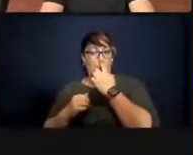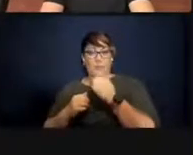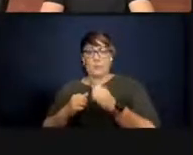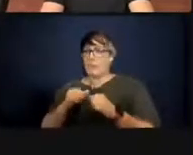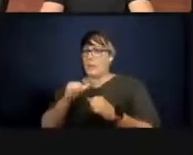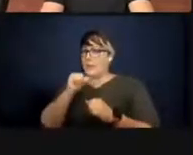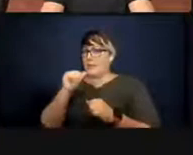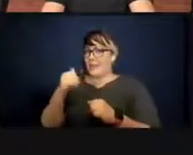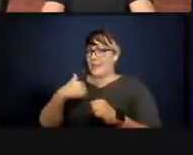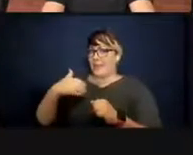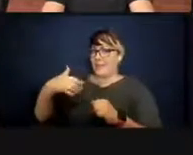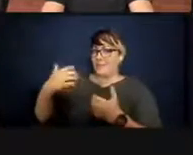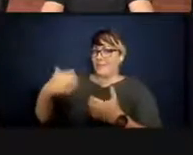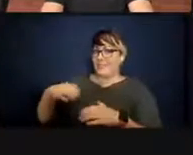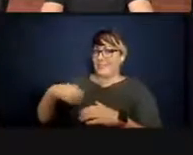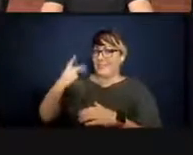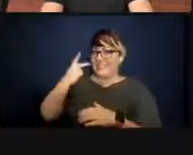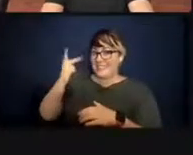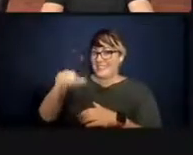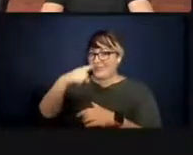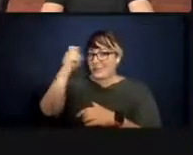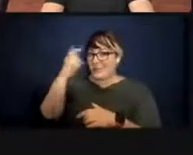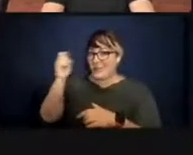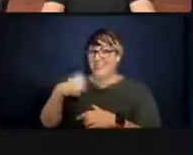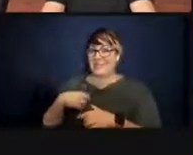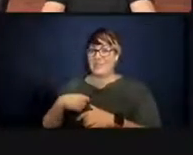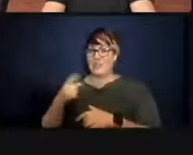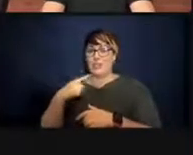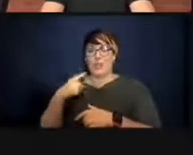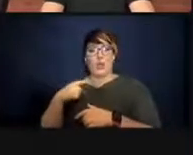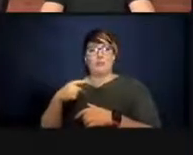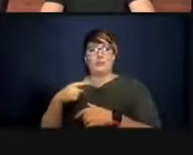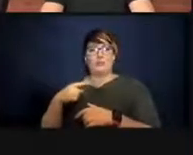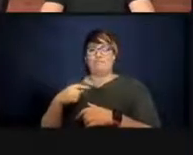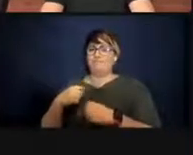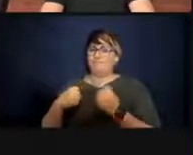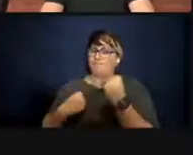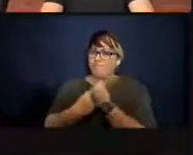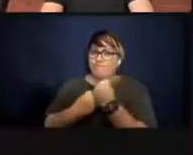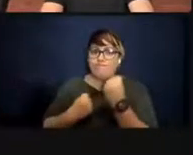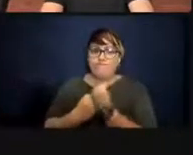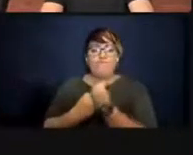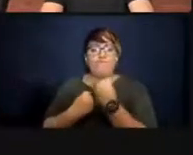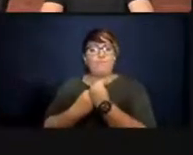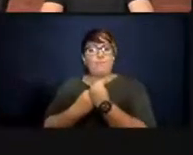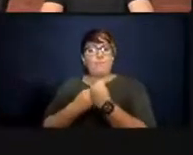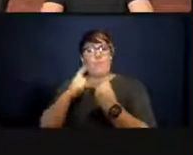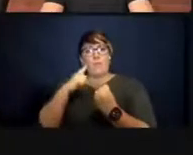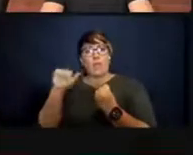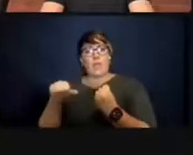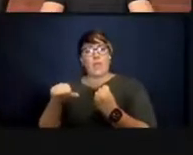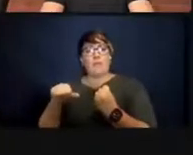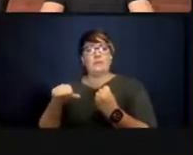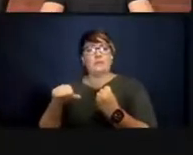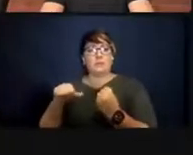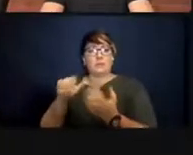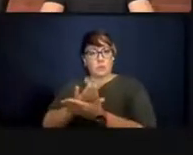Nilifurahia sana kazi ambayo mwalimu aliweza kufanya. Na pia